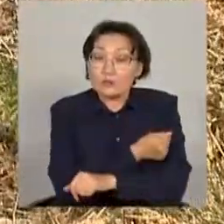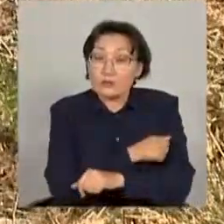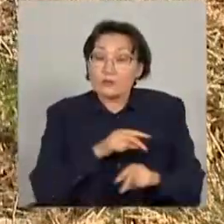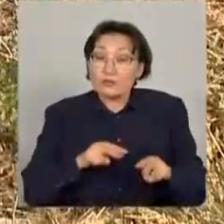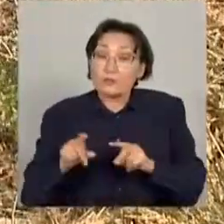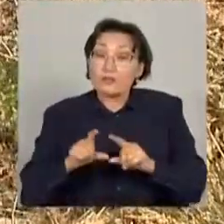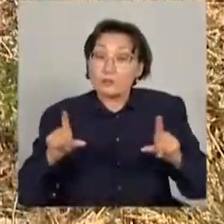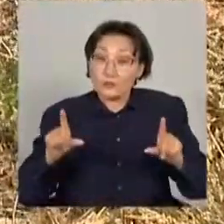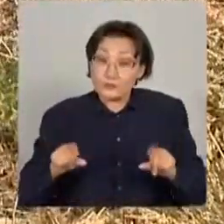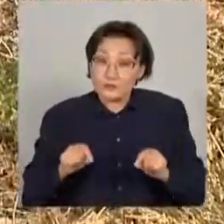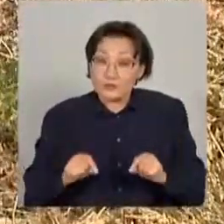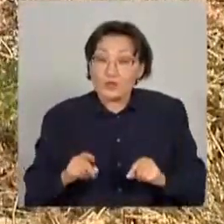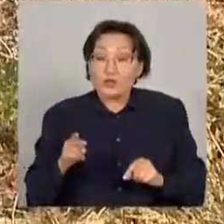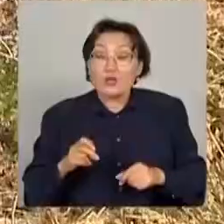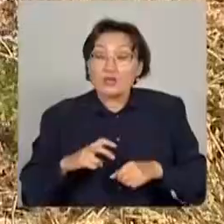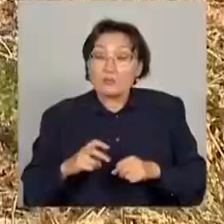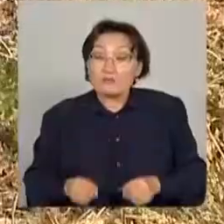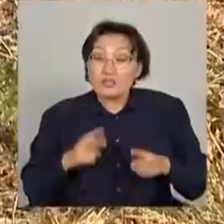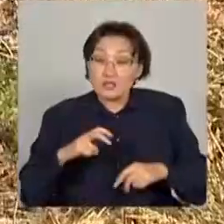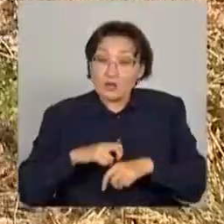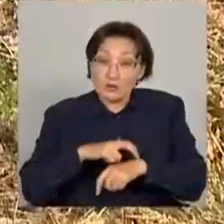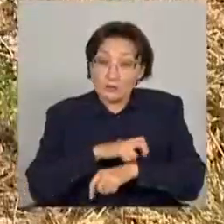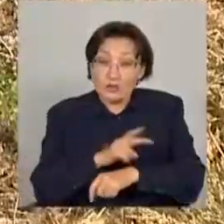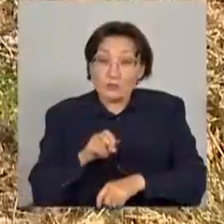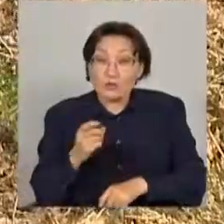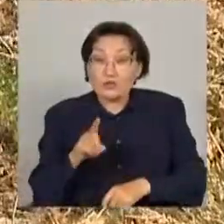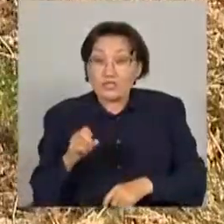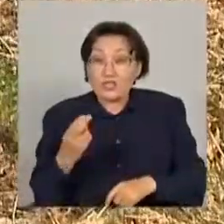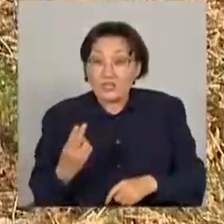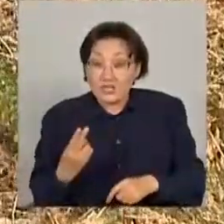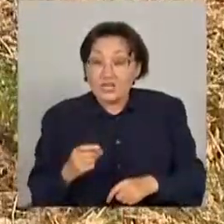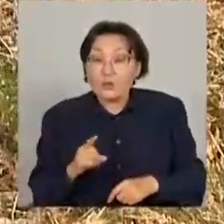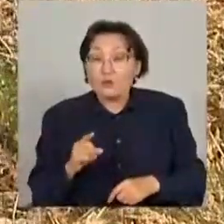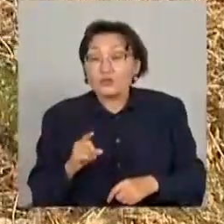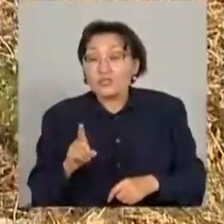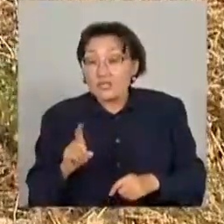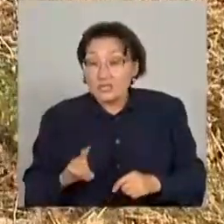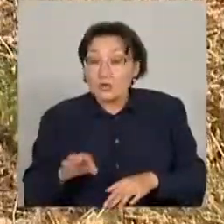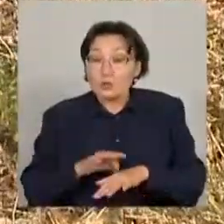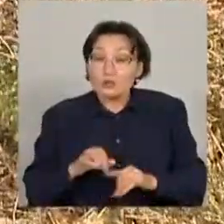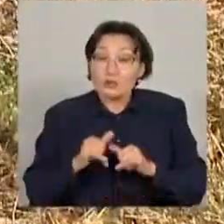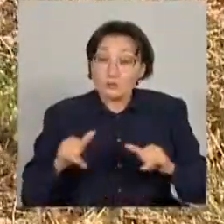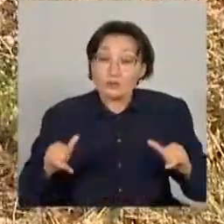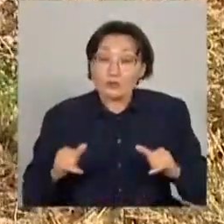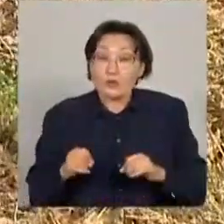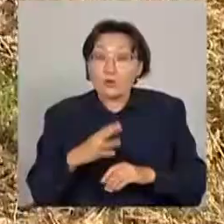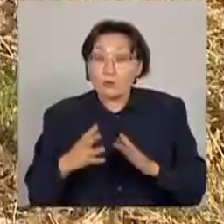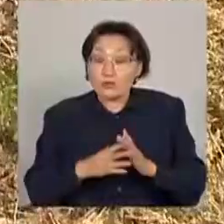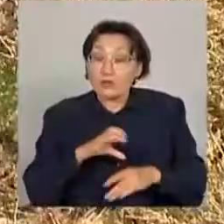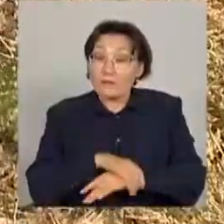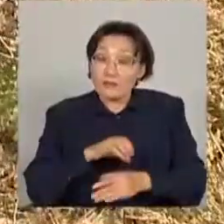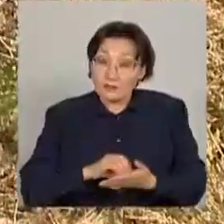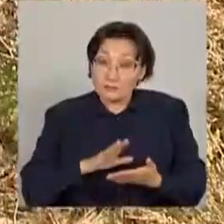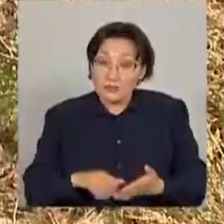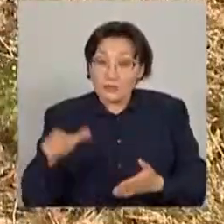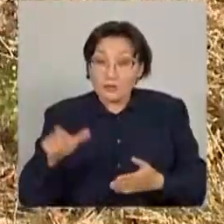баклоо департаментинин Конго Кырым кызбасынан бөлөк бруцеллез ауруунун өршүүү алаңдатууда. Жыл басынан бери 19 дерек аныкталган.